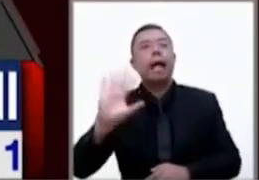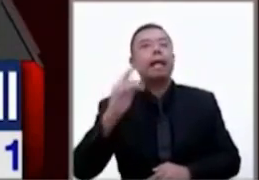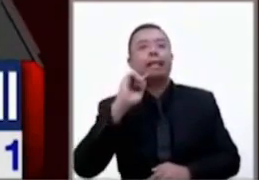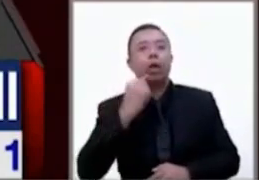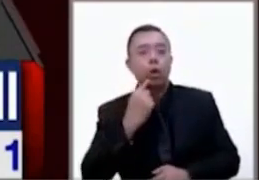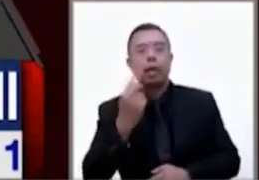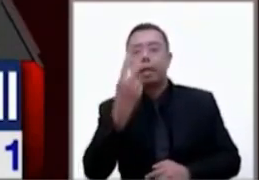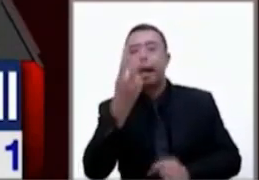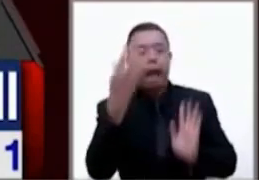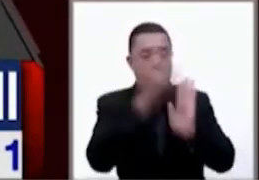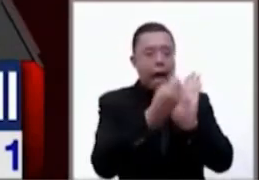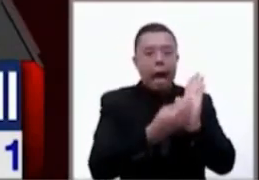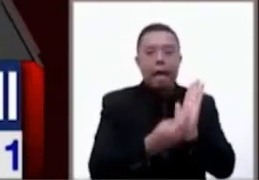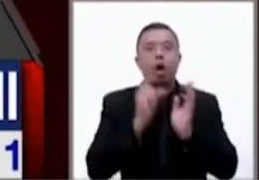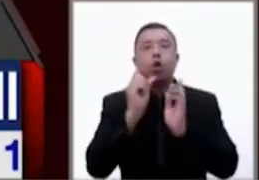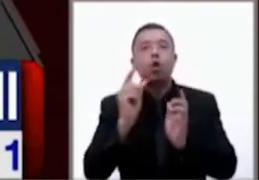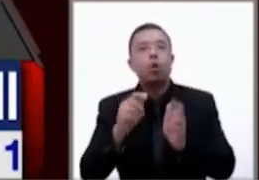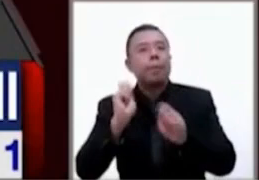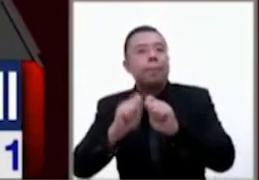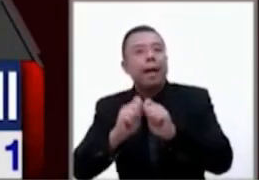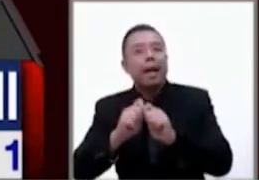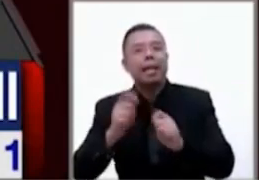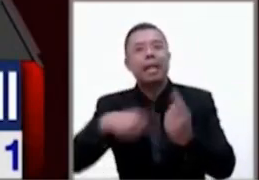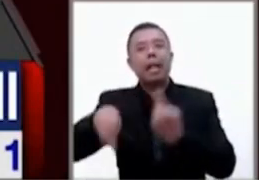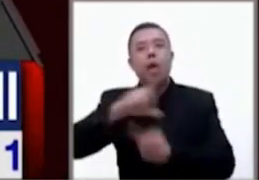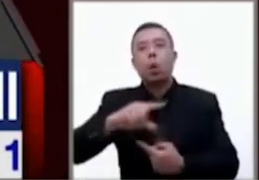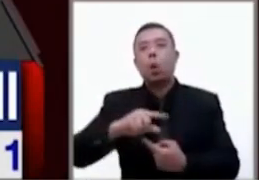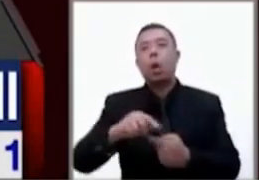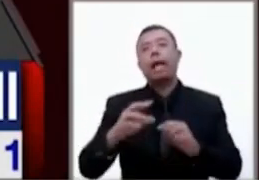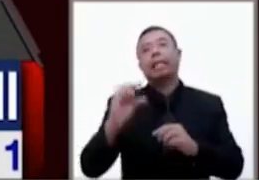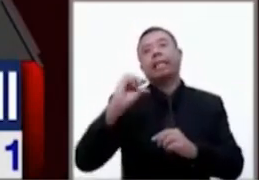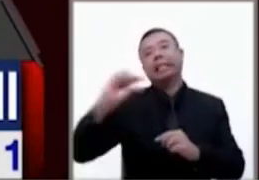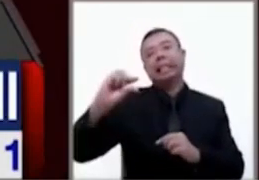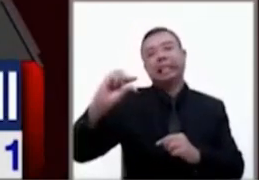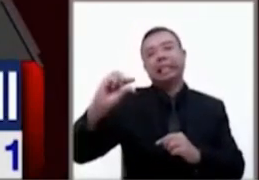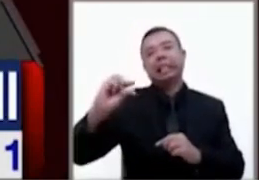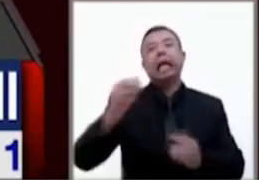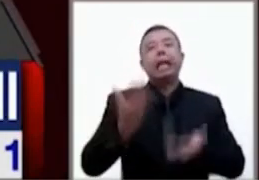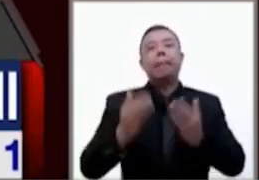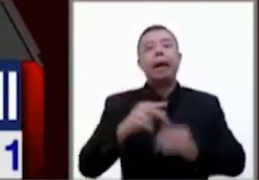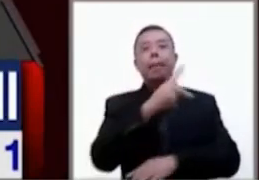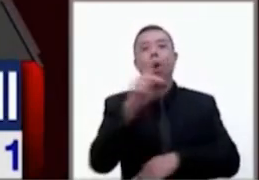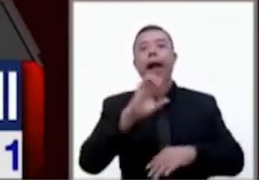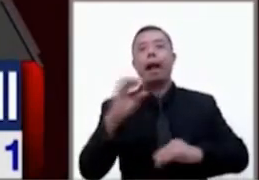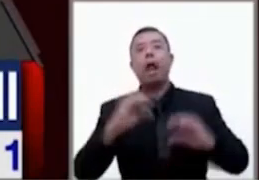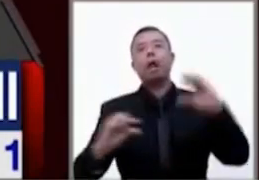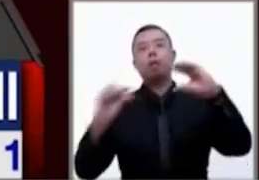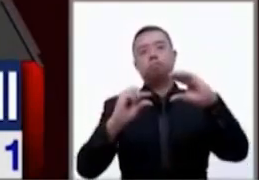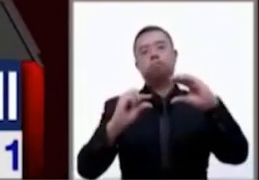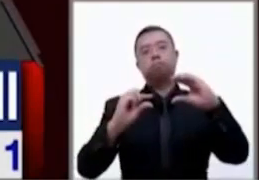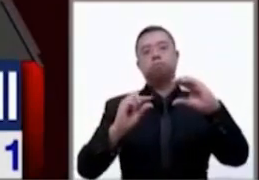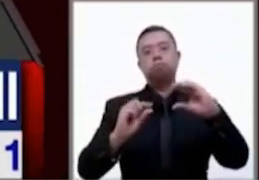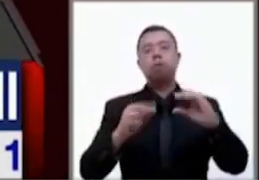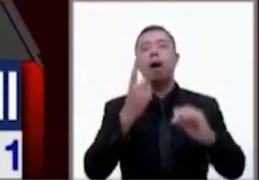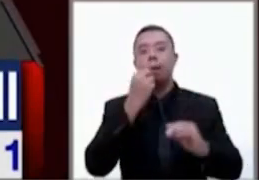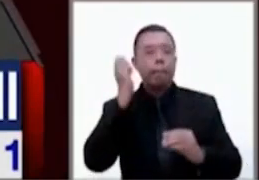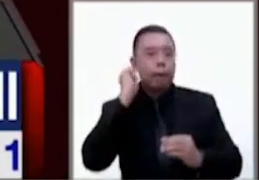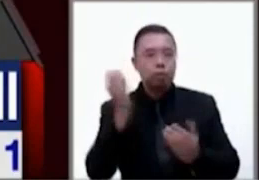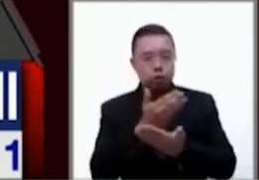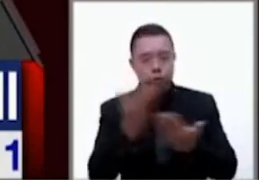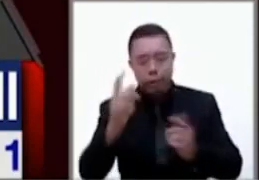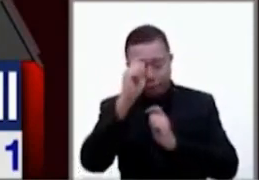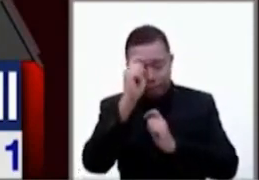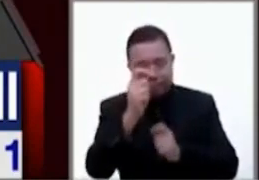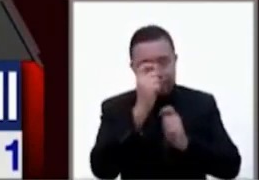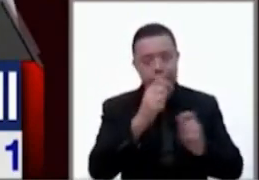krisis iklim jauh di bawah anggaran sektor-sektor lainnya. Hadirin saudara sekalian setanah air yang saya